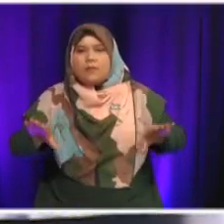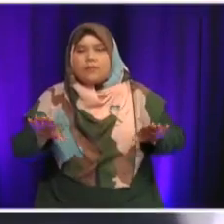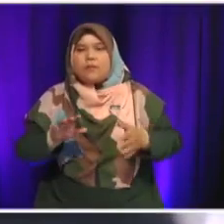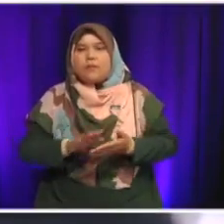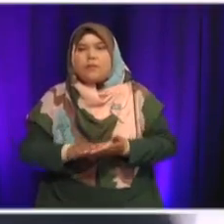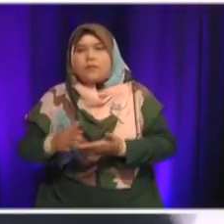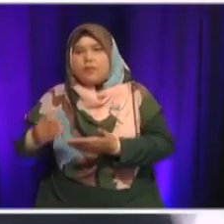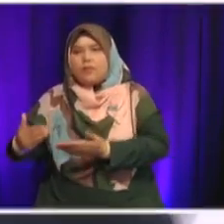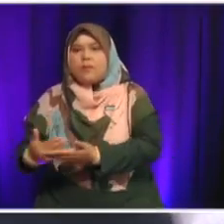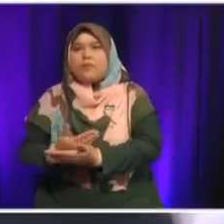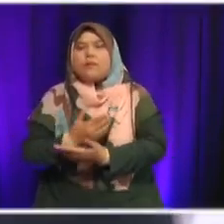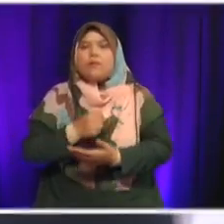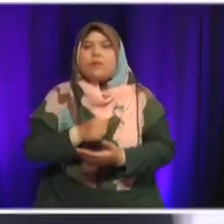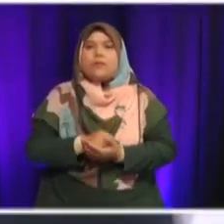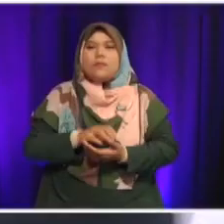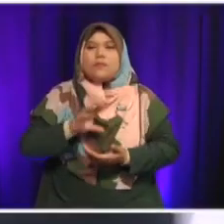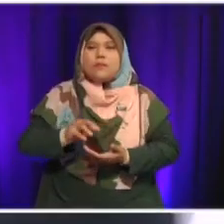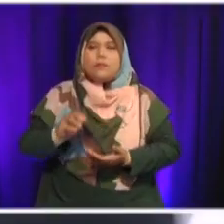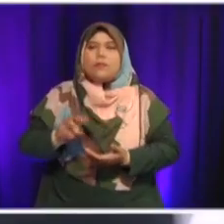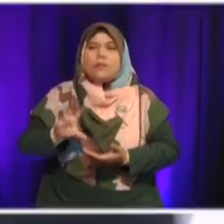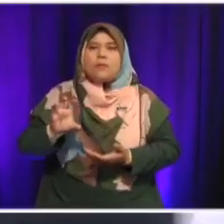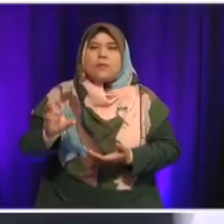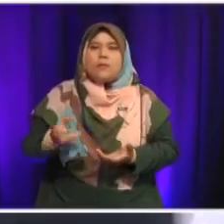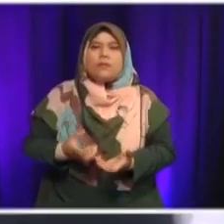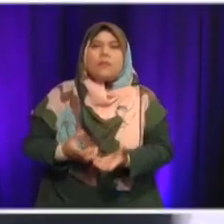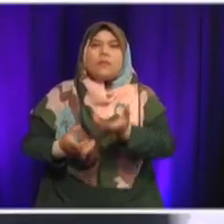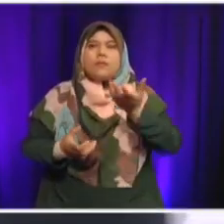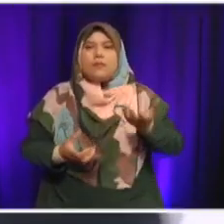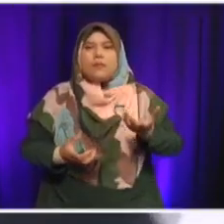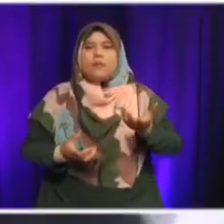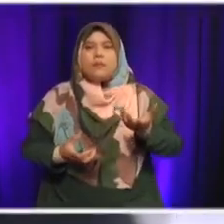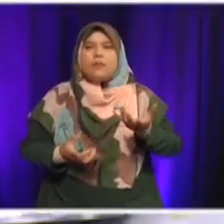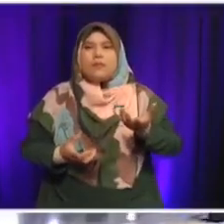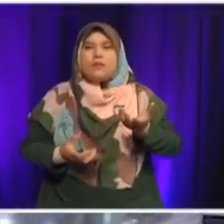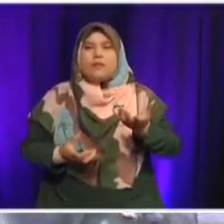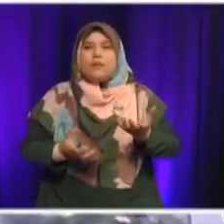lah murid-murid Kena angkat angkat